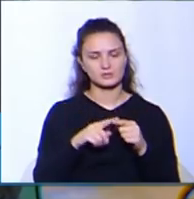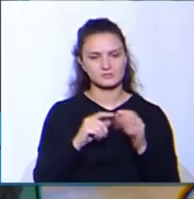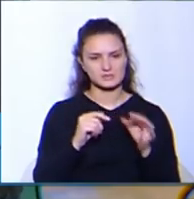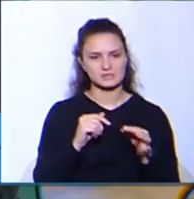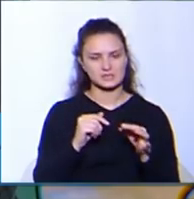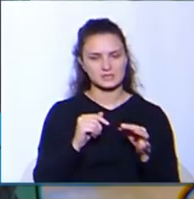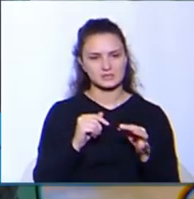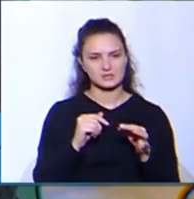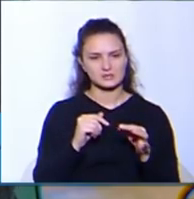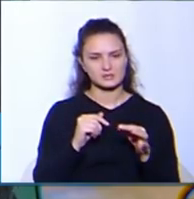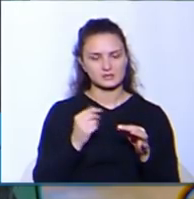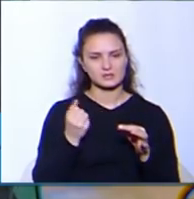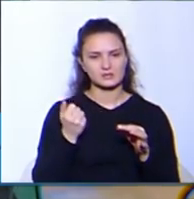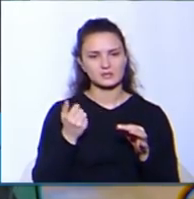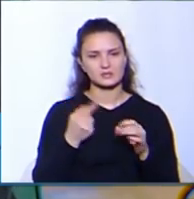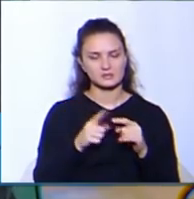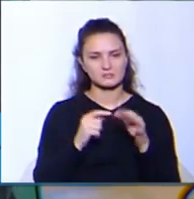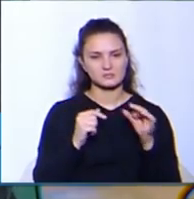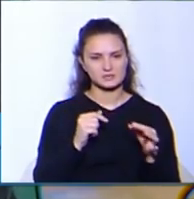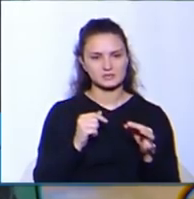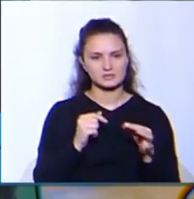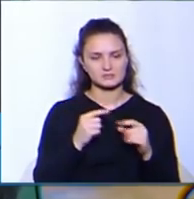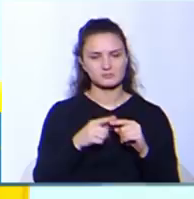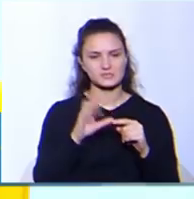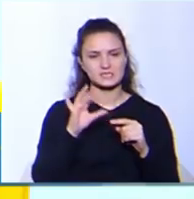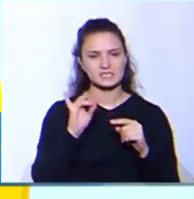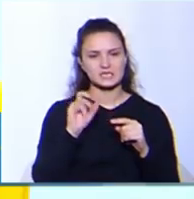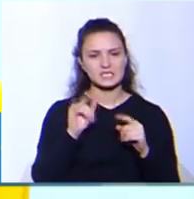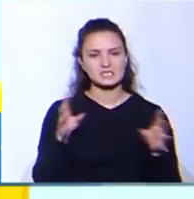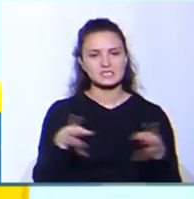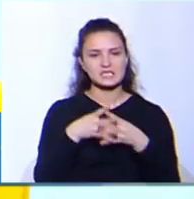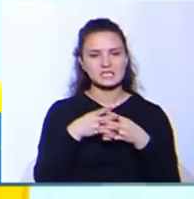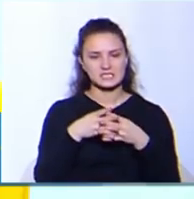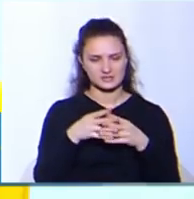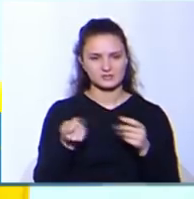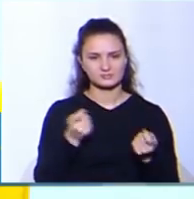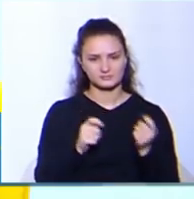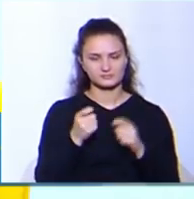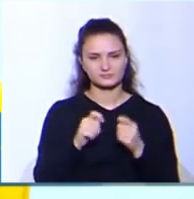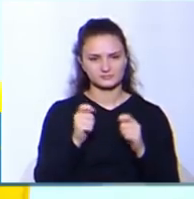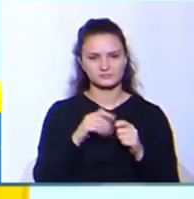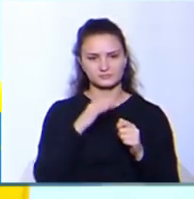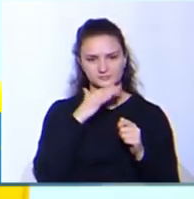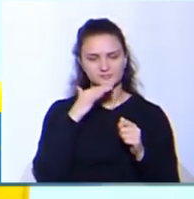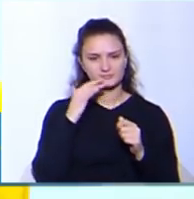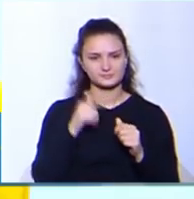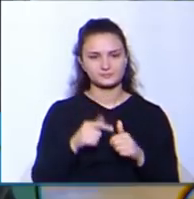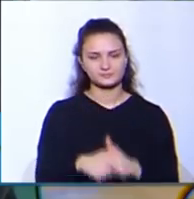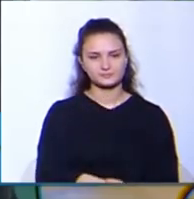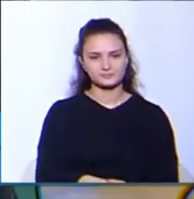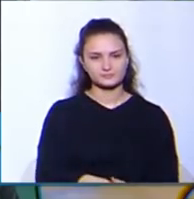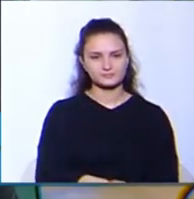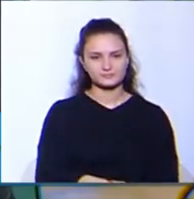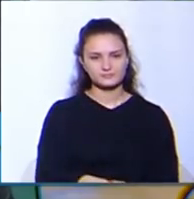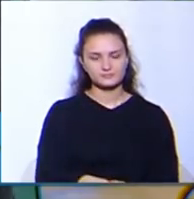აქედან გამომდინარე რადგან მცირეა ეს ეგ უფრო მეტია სინთეზური ნივთიერებები რომლების თავისთავად მაღალი კონცენტრაციის შემცველობით და